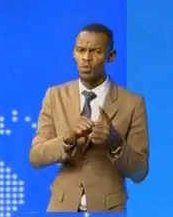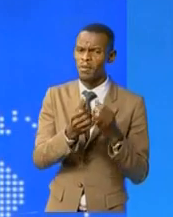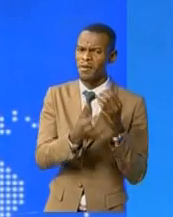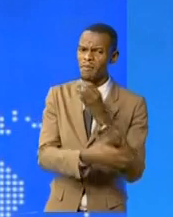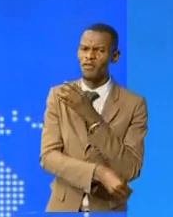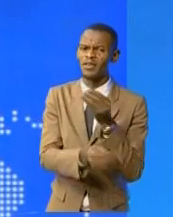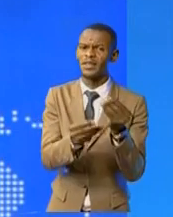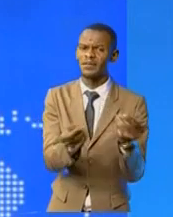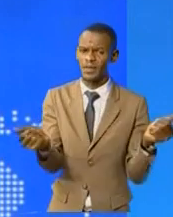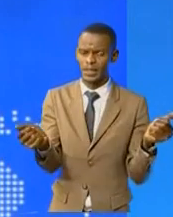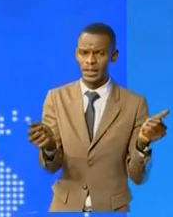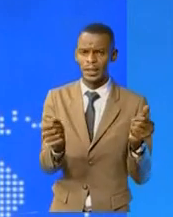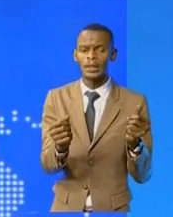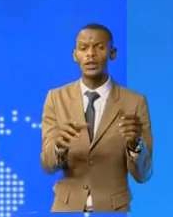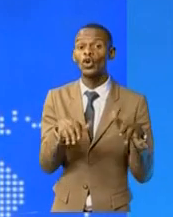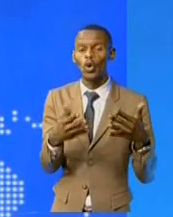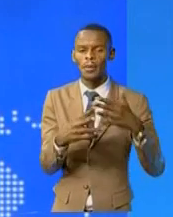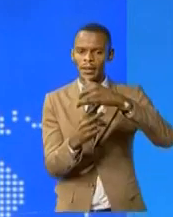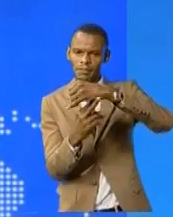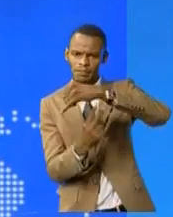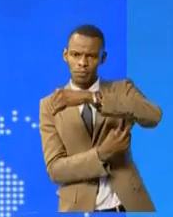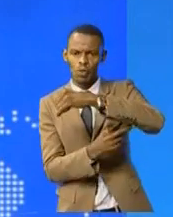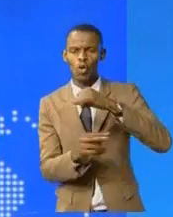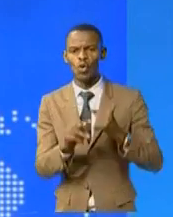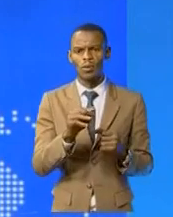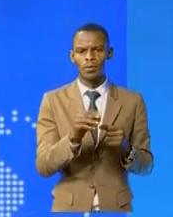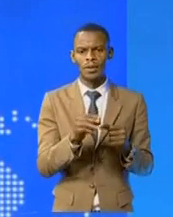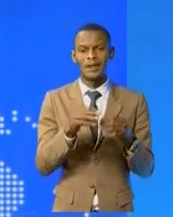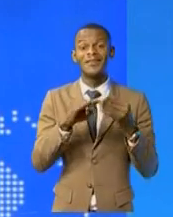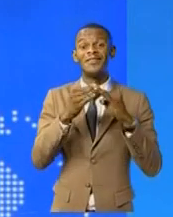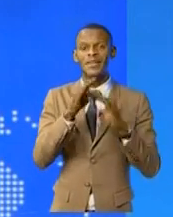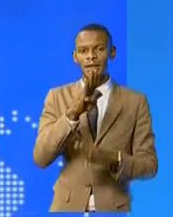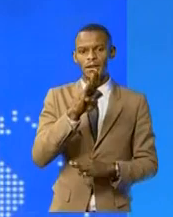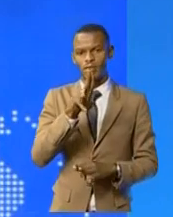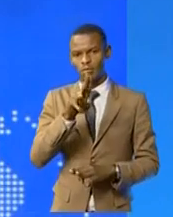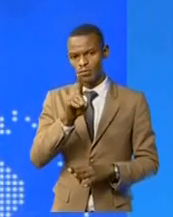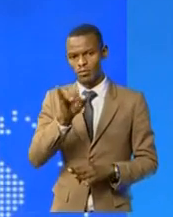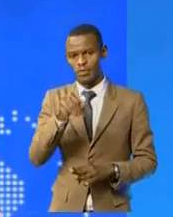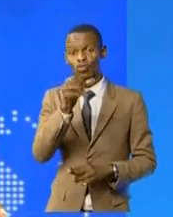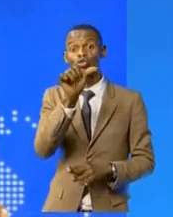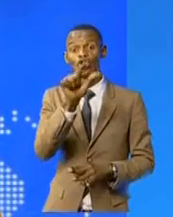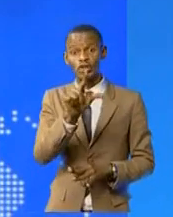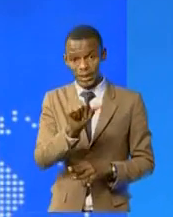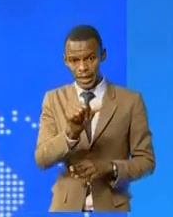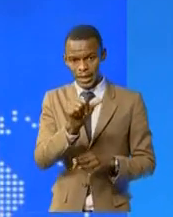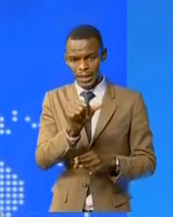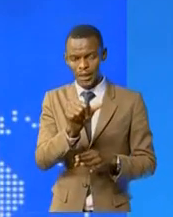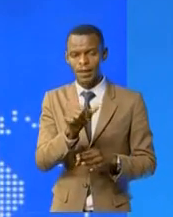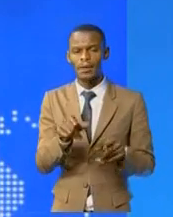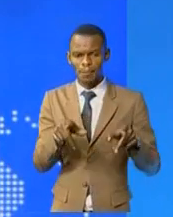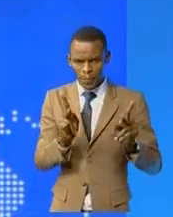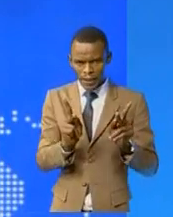1-2 à Boujala, construit par l'office de route, l'évacuation de produits agricoles vers le centre de consommation sera